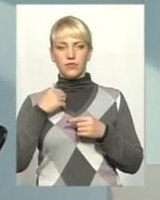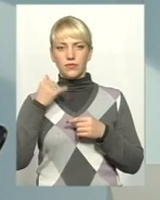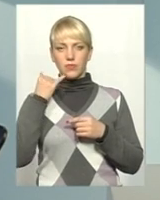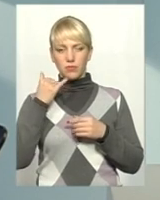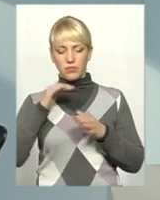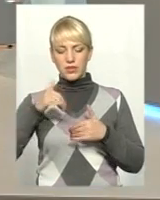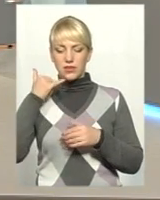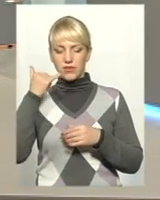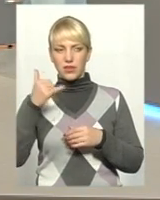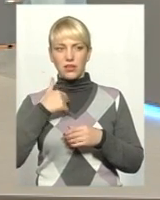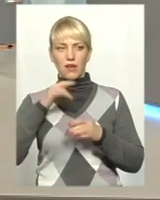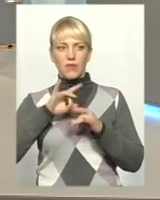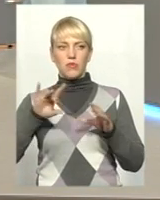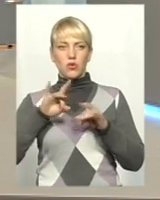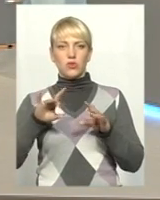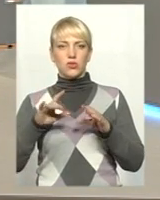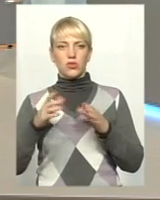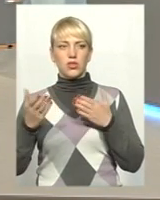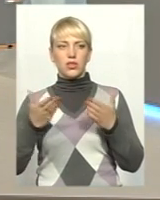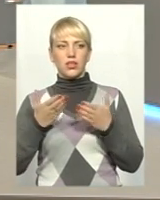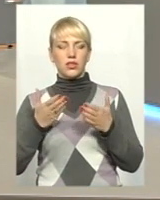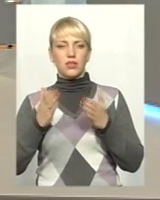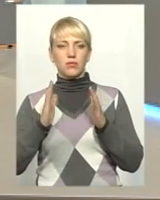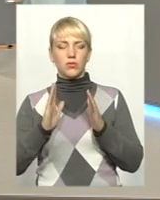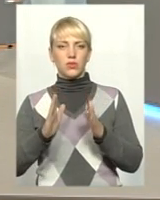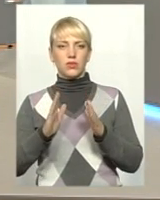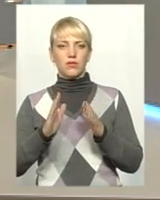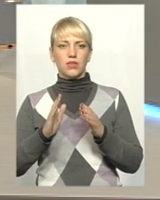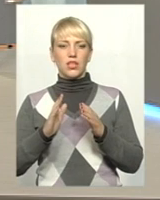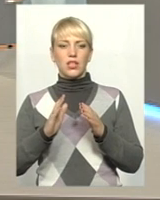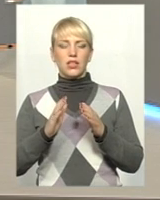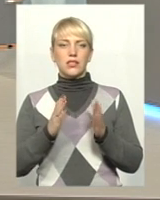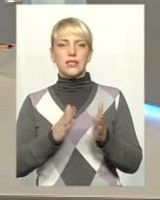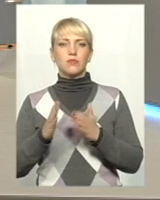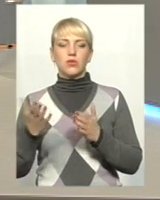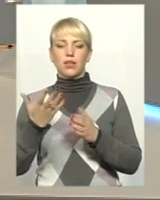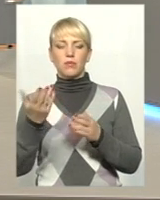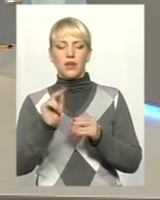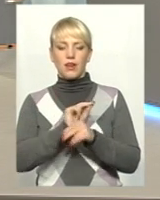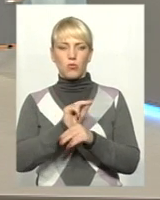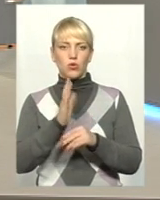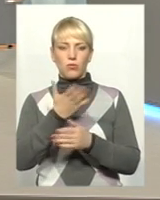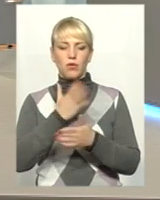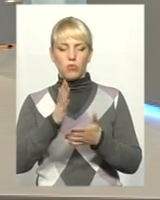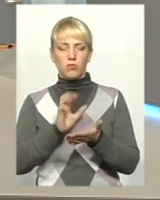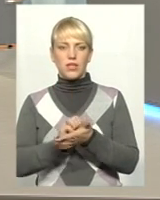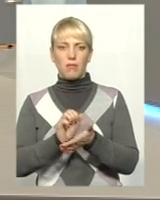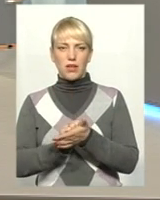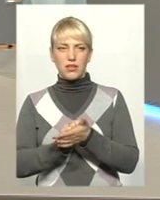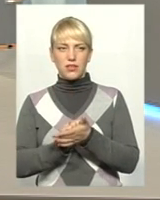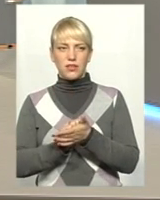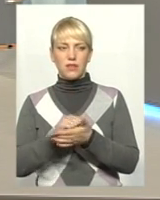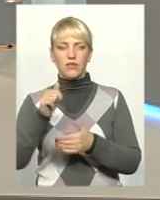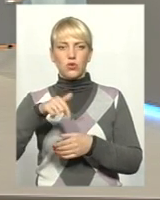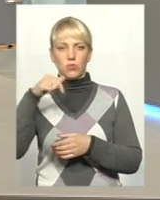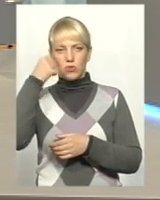про який спосіб і яким ремонтом ми зараз маємо займатися. І вже в цьому